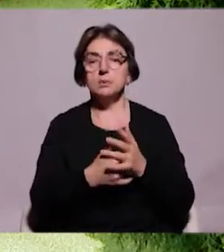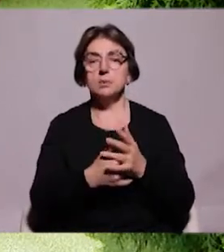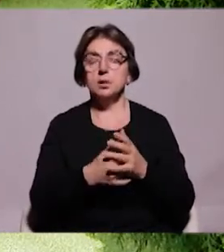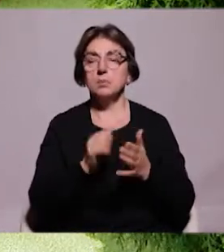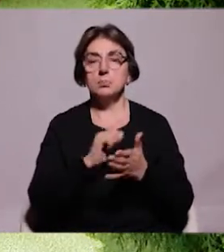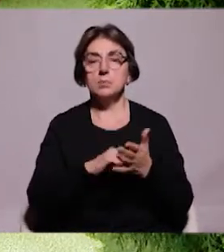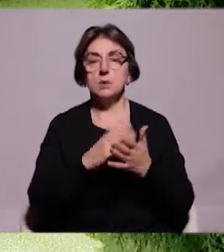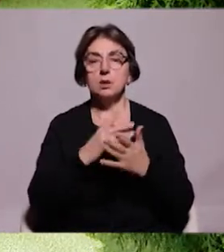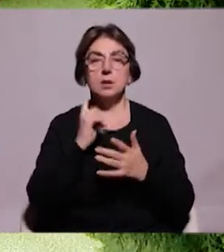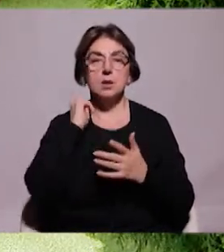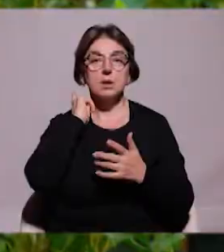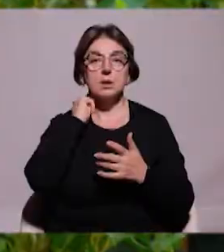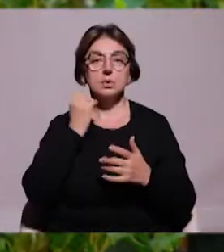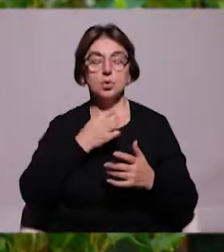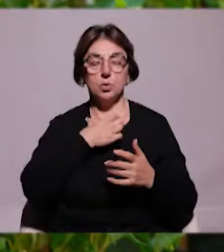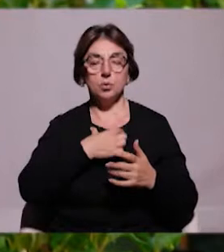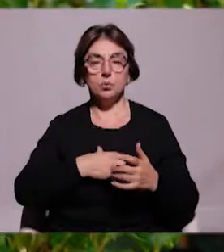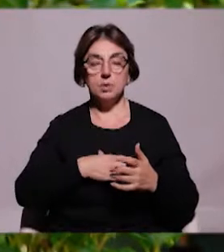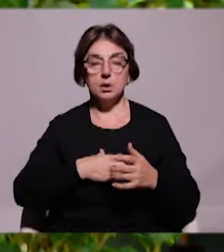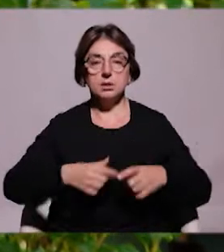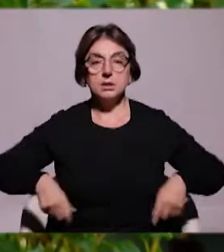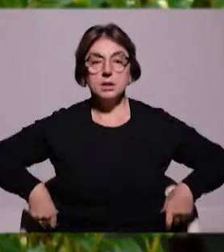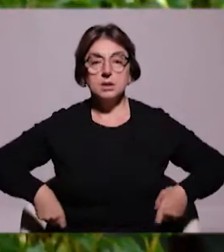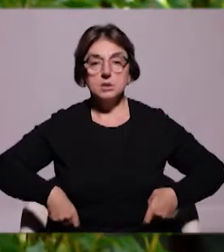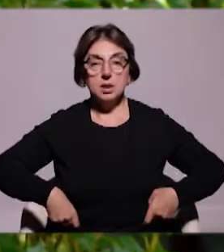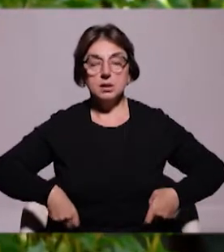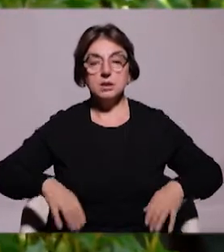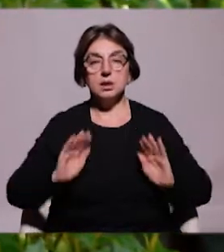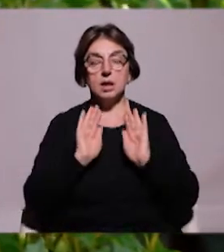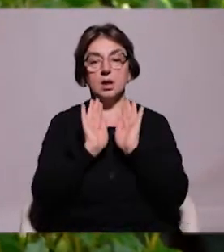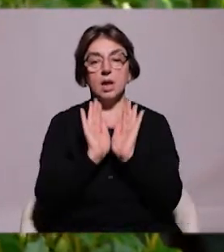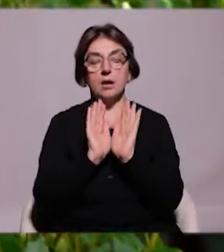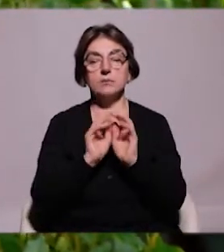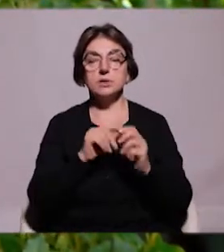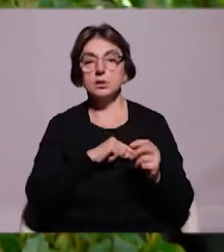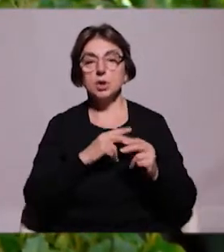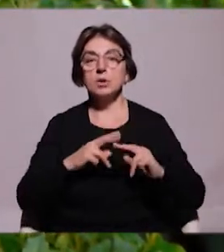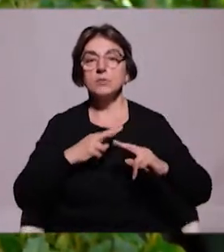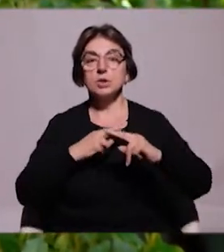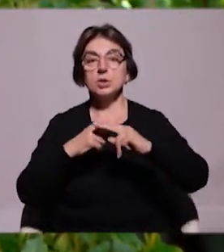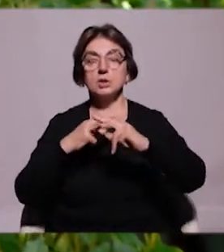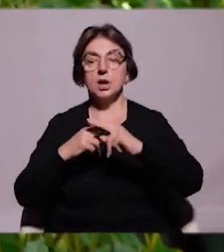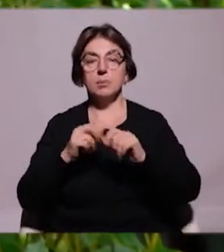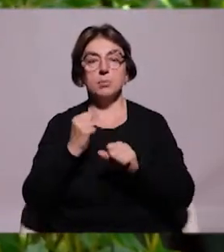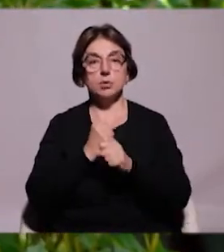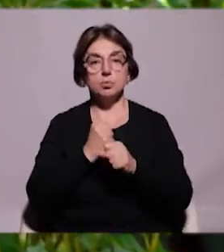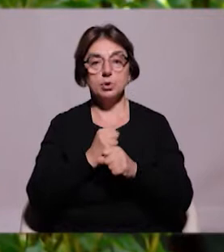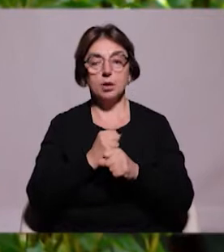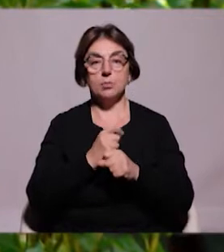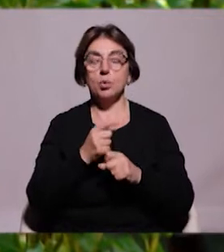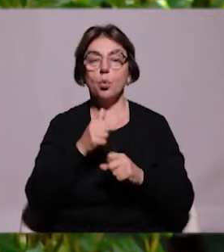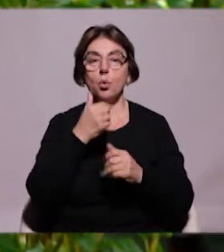წარმოქმნას იწვევს კისრის, გულმკერდის, წელისა და გავის კუნთების შეთანხმებული მუშაობა. როგორ როდის ყალიბდება ეს